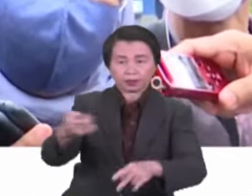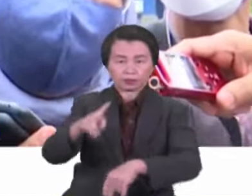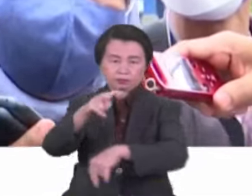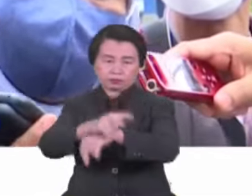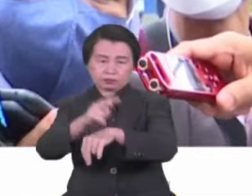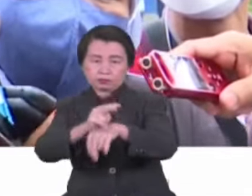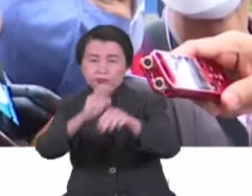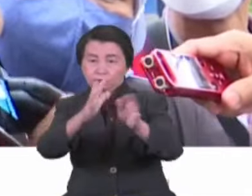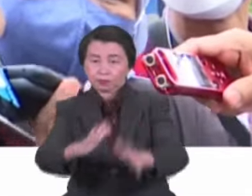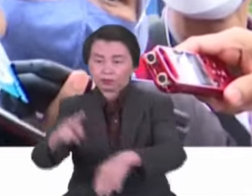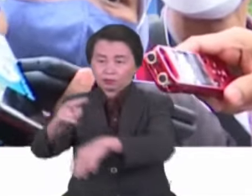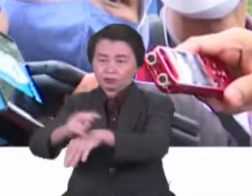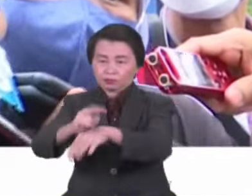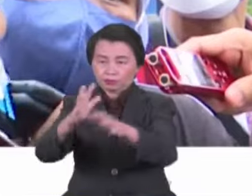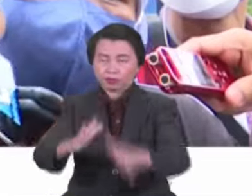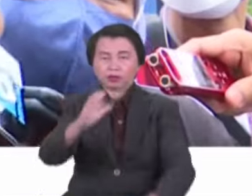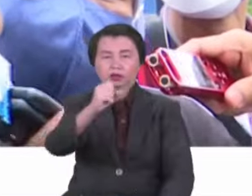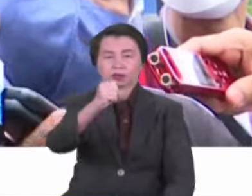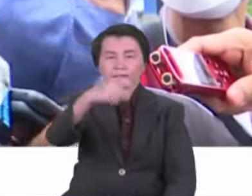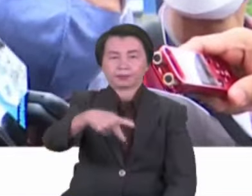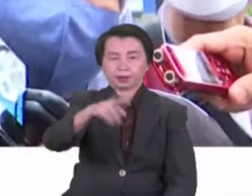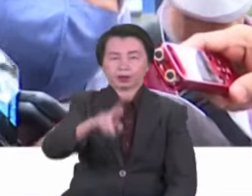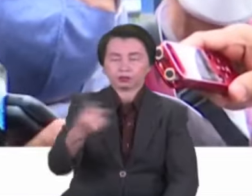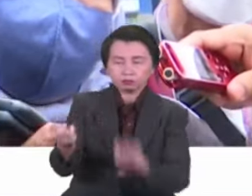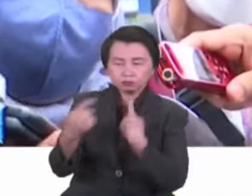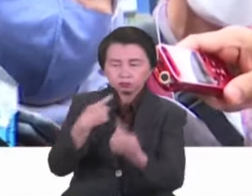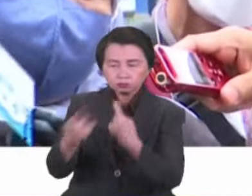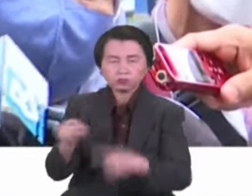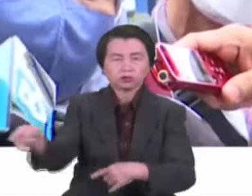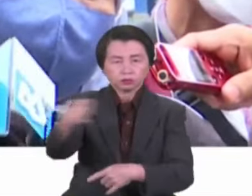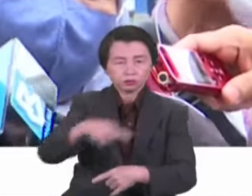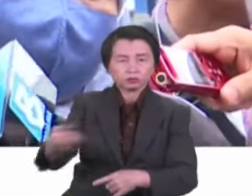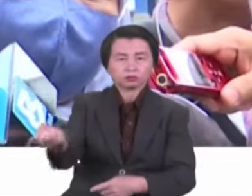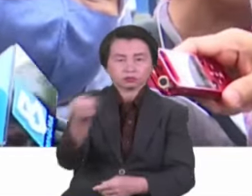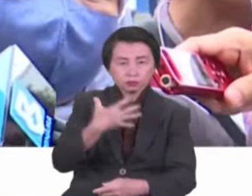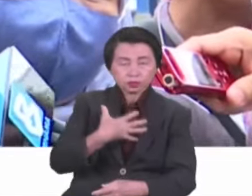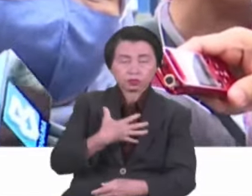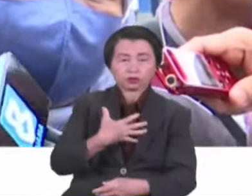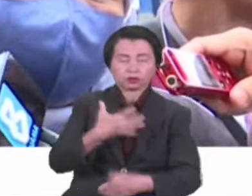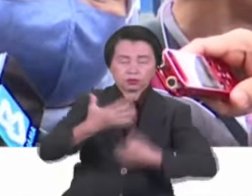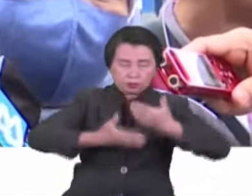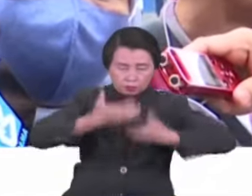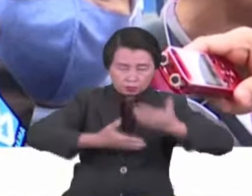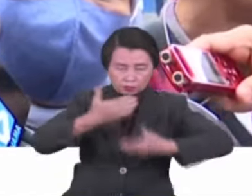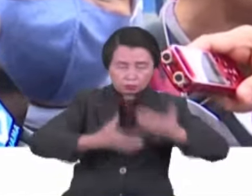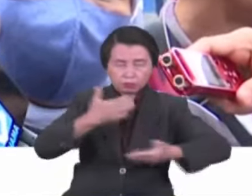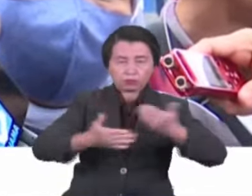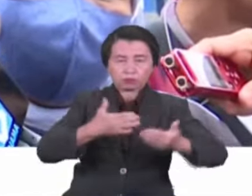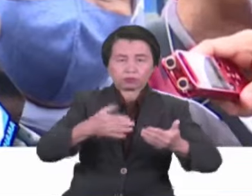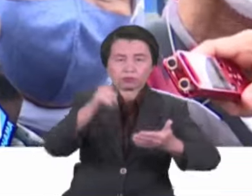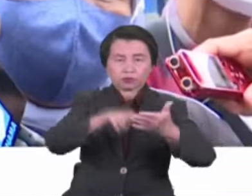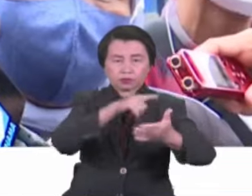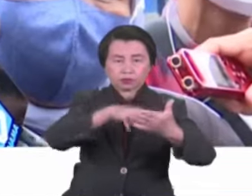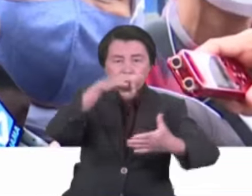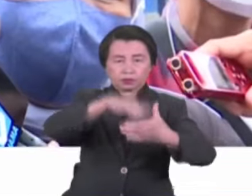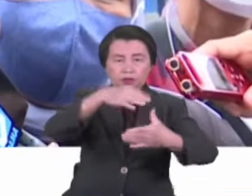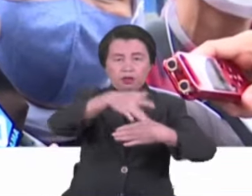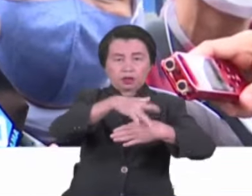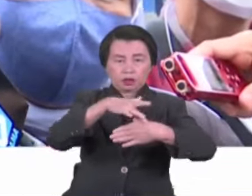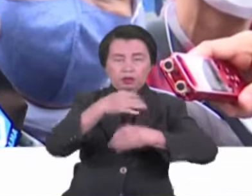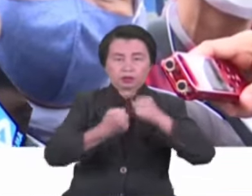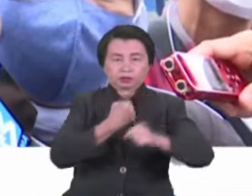pemerhati pihak SPR, mereka menyatakan bahawa proses pembuangan undi awal